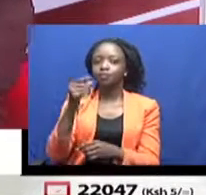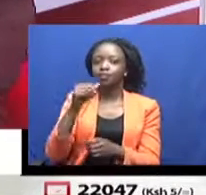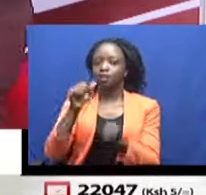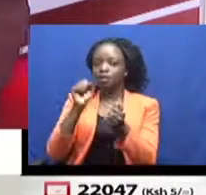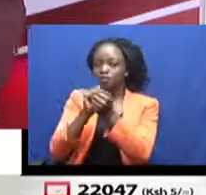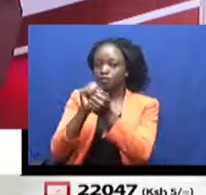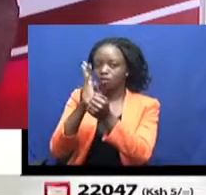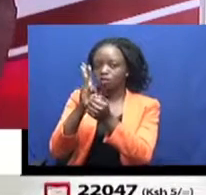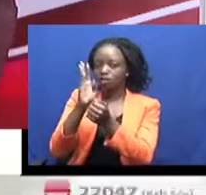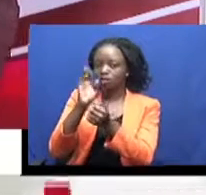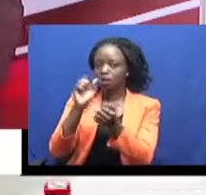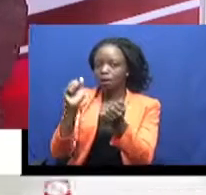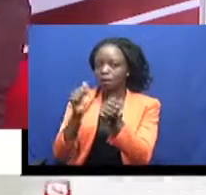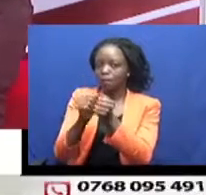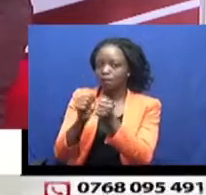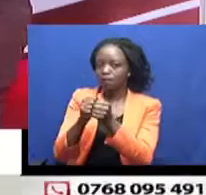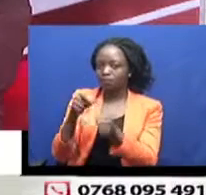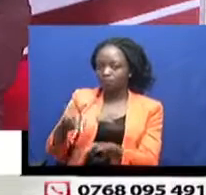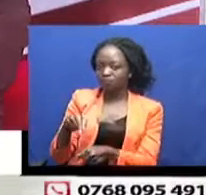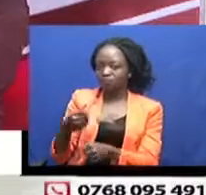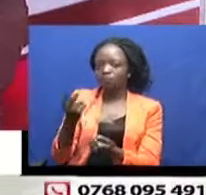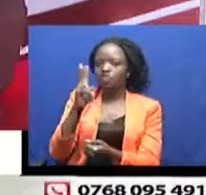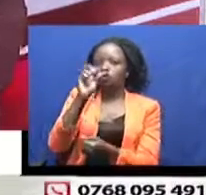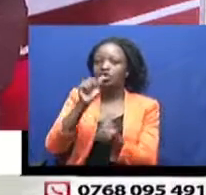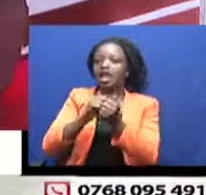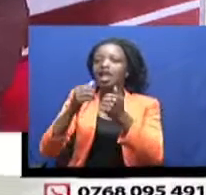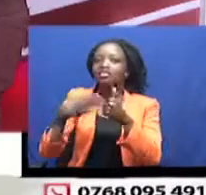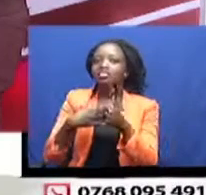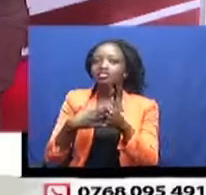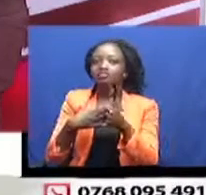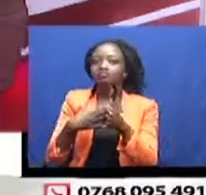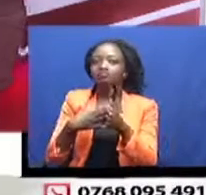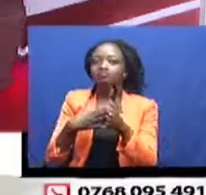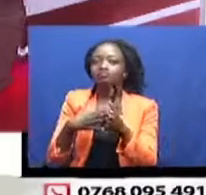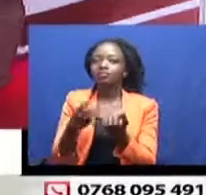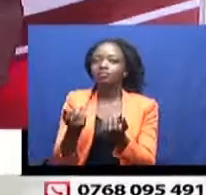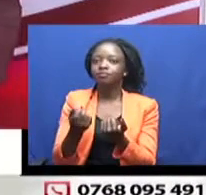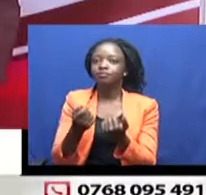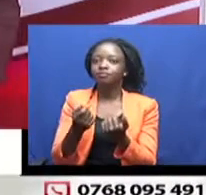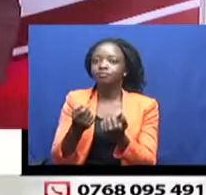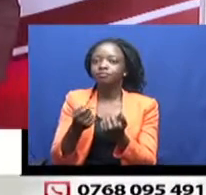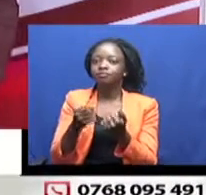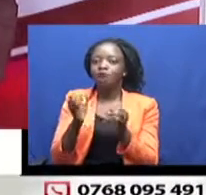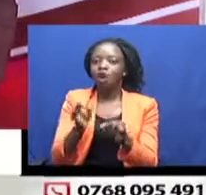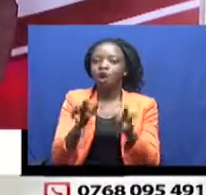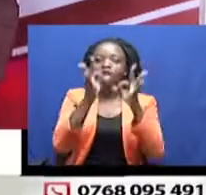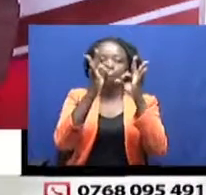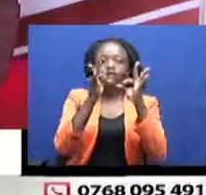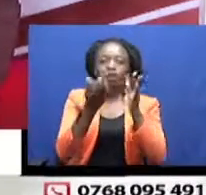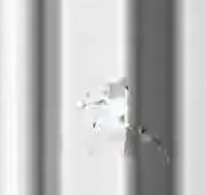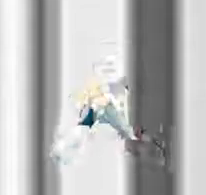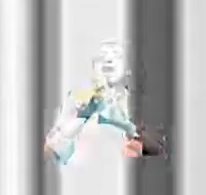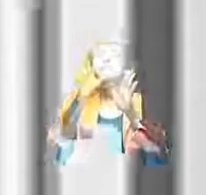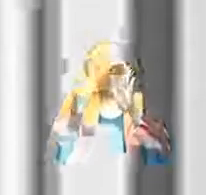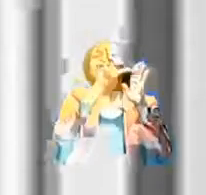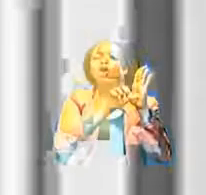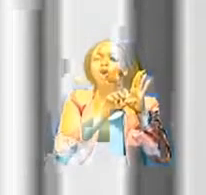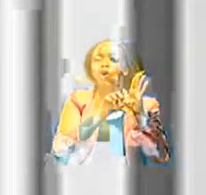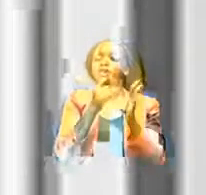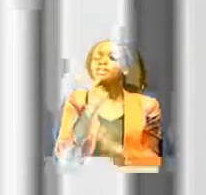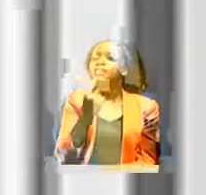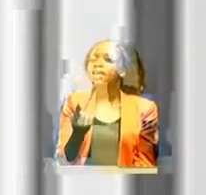Oktoba mwaka wa 2011 kipengee hiki kilianza kutumika kirasmi na ikawa sheria na kusemekana ya